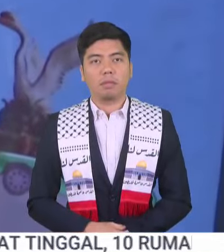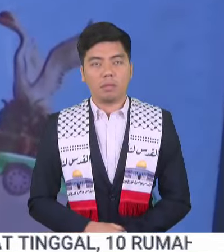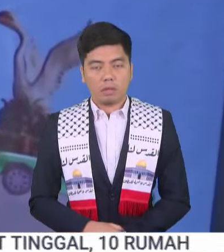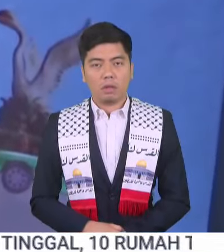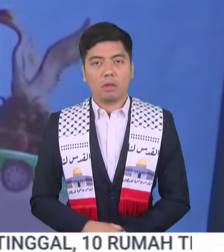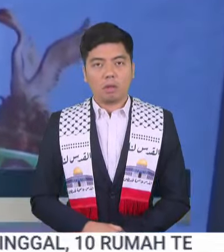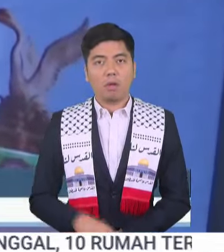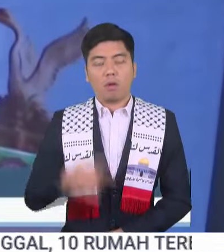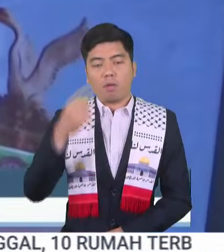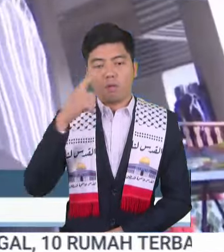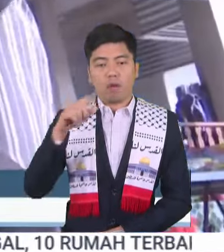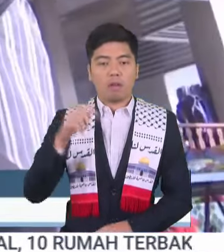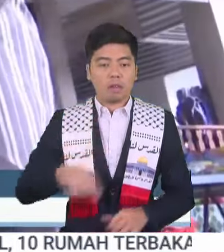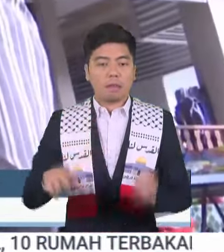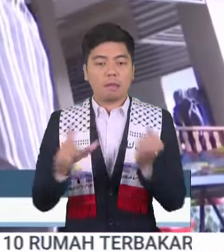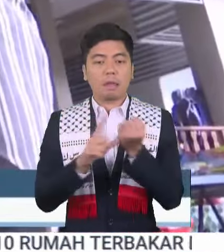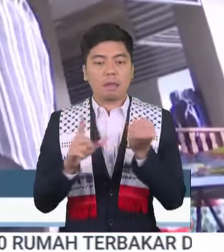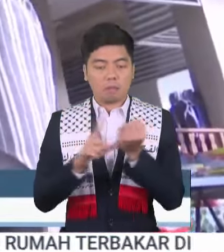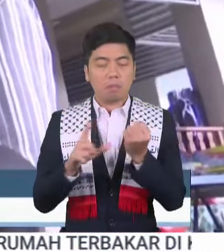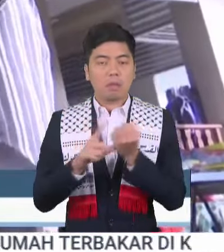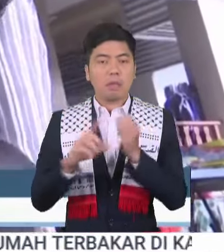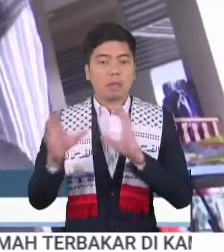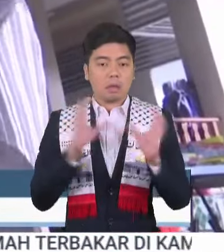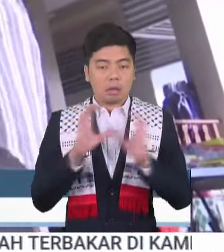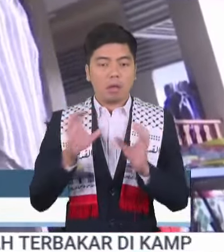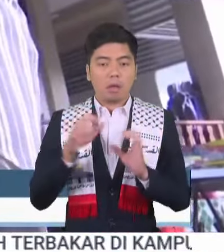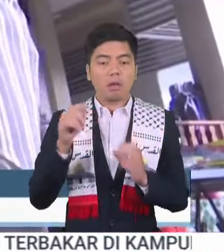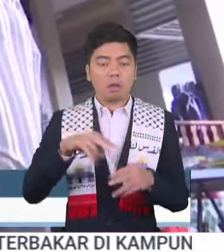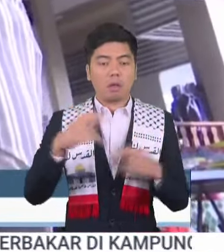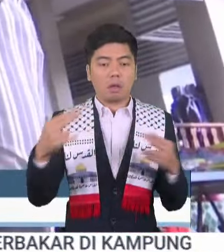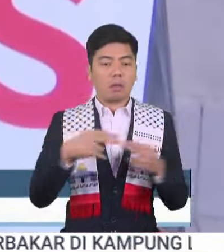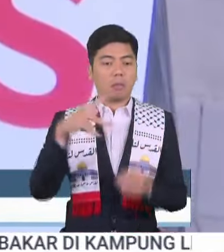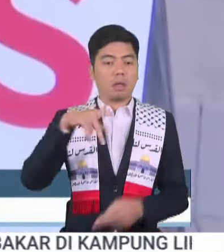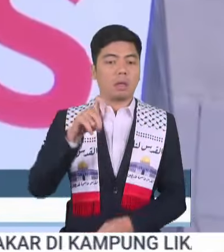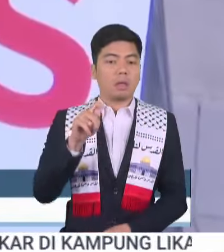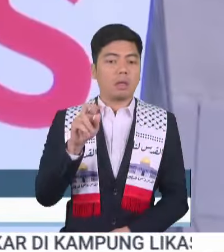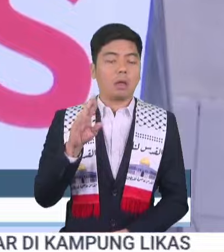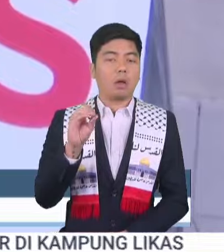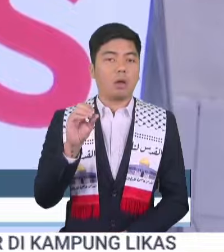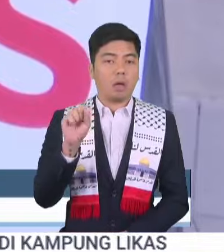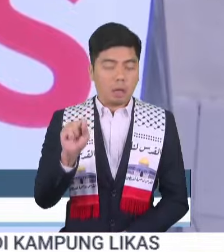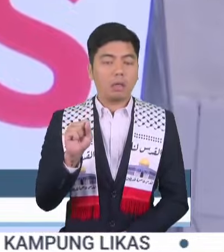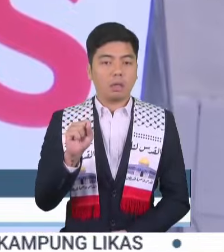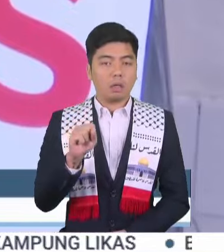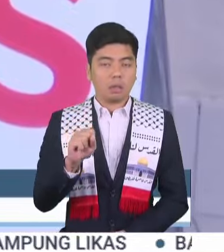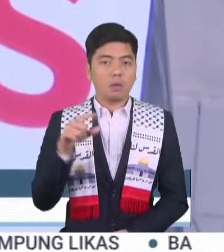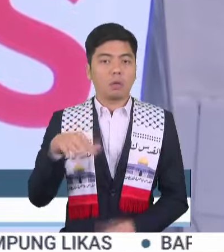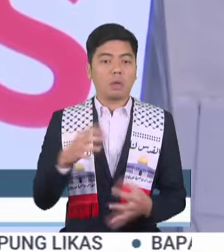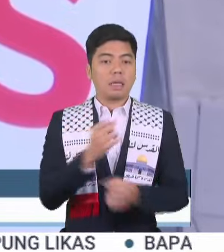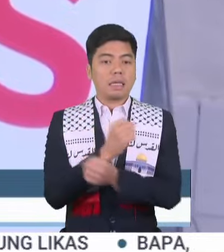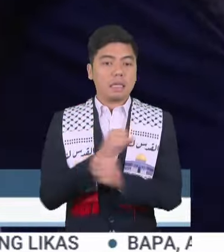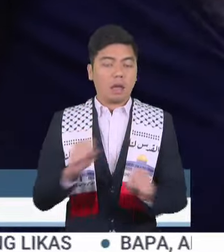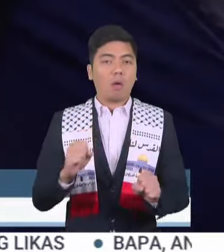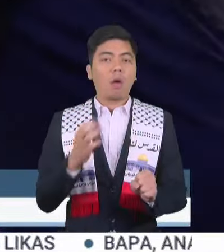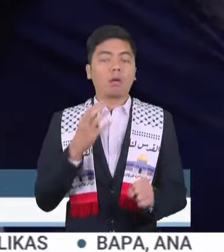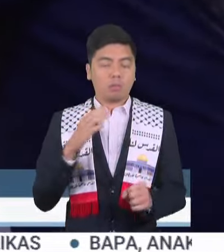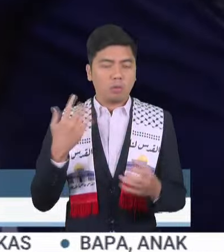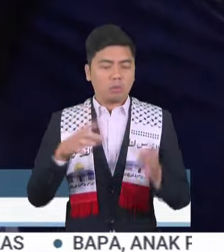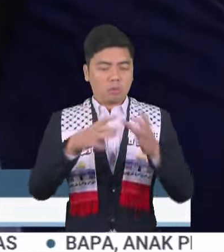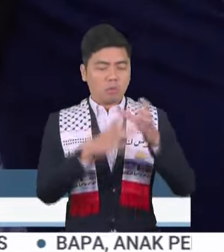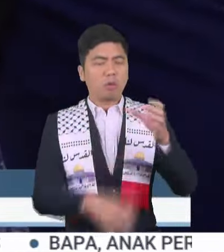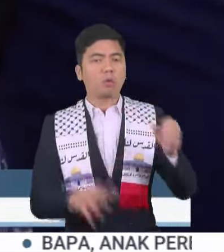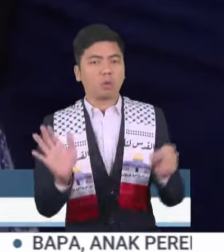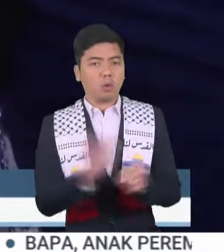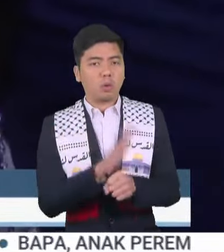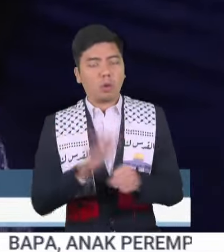Menurut Naib Presiden Pengupayaan Sumber Manusia dan Perhubungan Petros Ismail Said, pihaknya telah menyediakan tong gas yang mencukupi